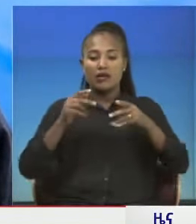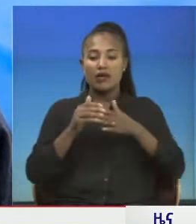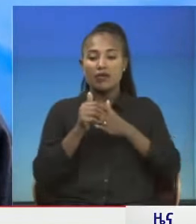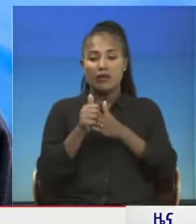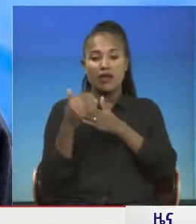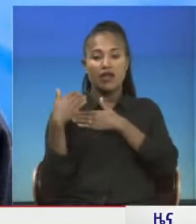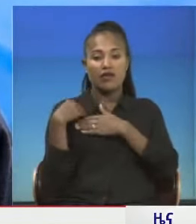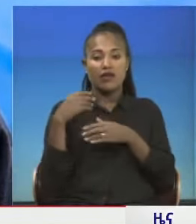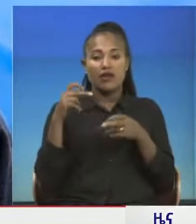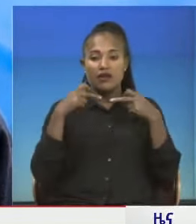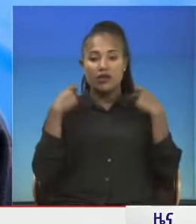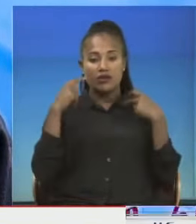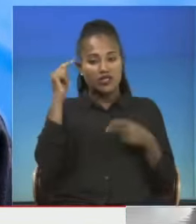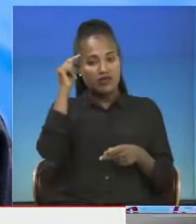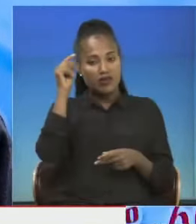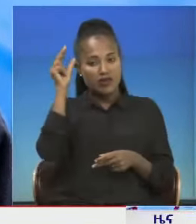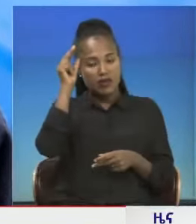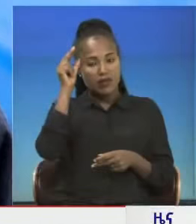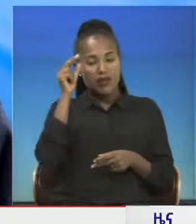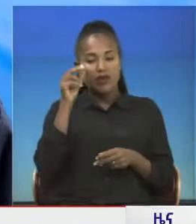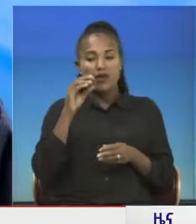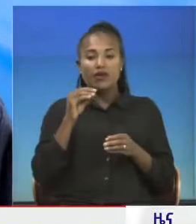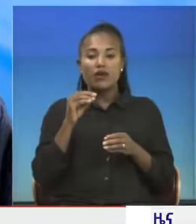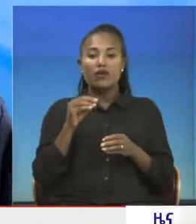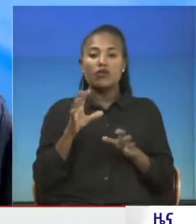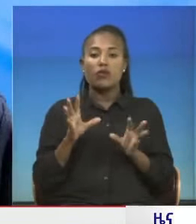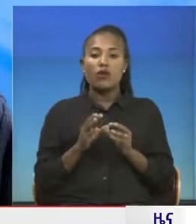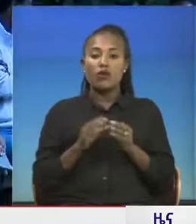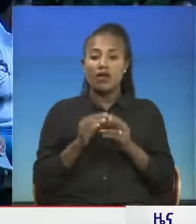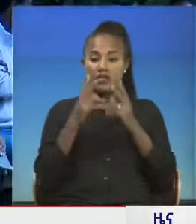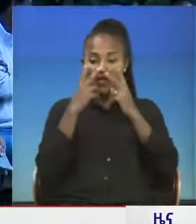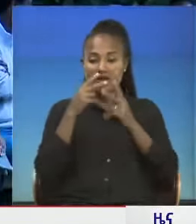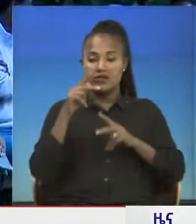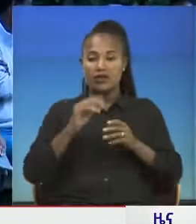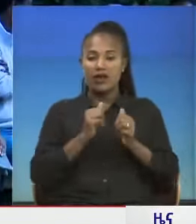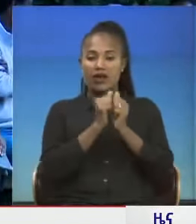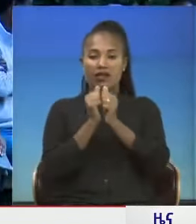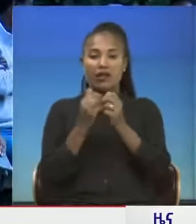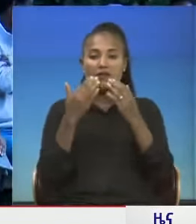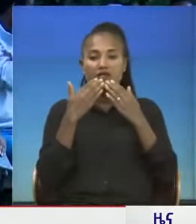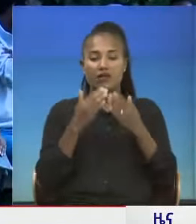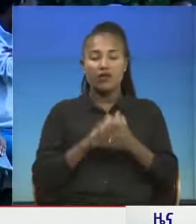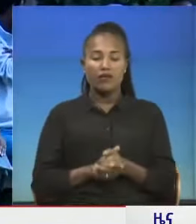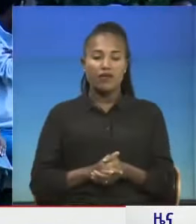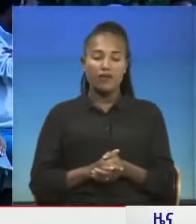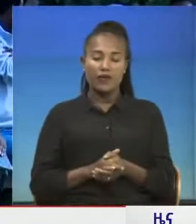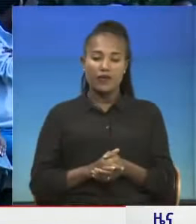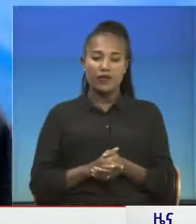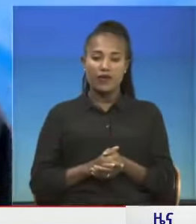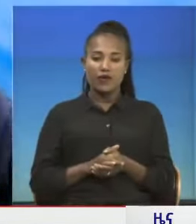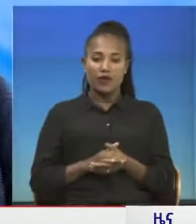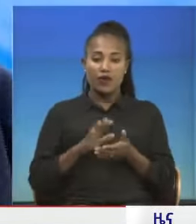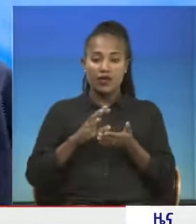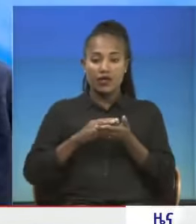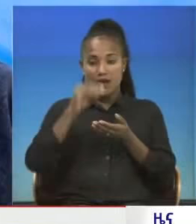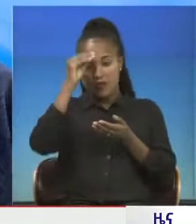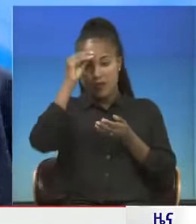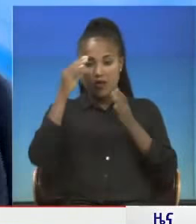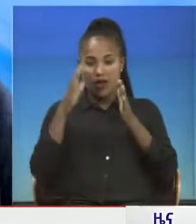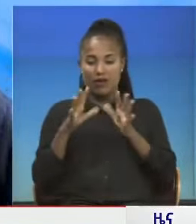የግብርና መምሪያ ኃላፊ ዲያቆን ተስፋዬ ባታብል የምሁራን መማክርት ጉባኤው ላሳየው የህዝብ አጋርነት አመስግነዋል። የምሁራን